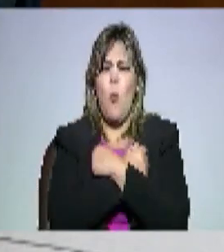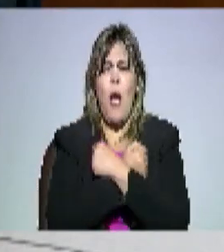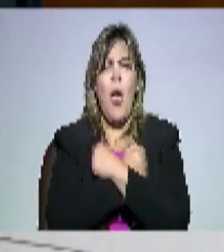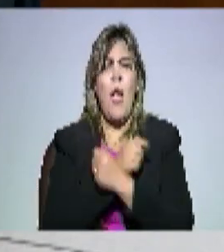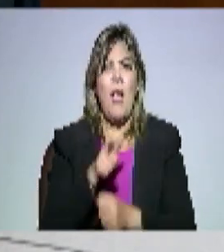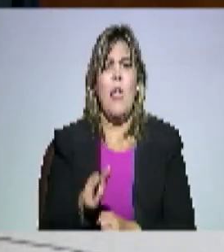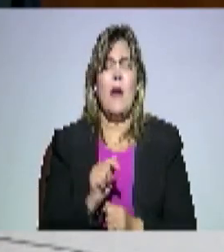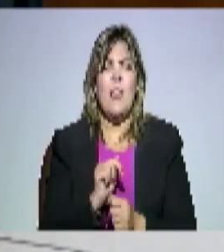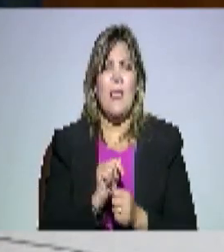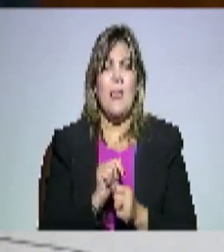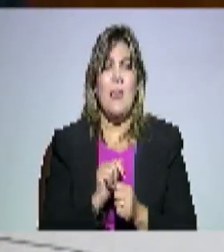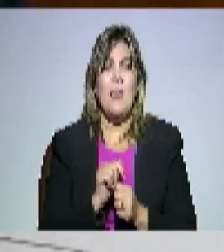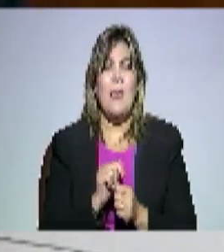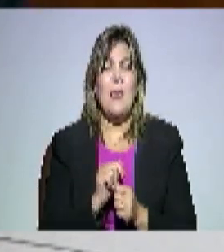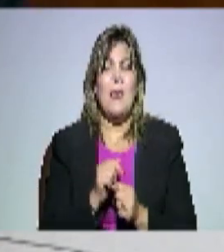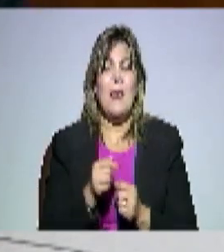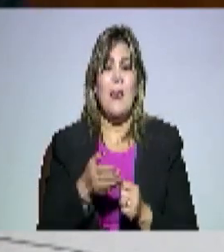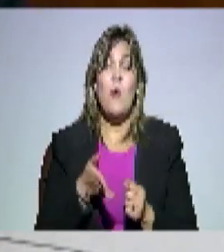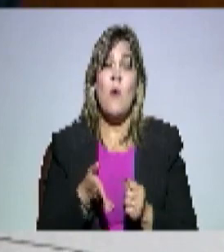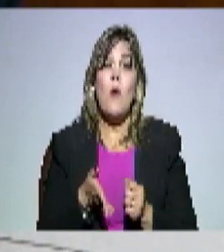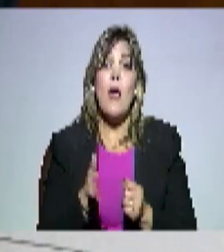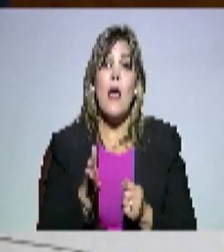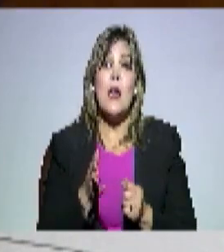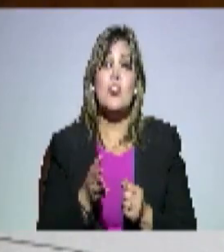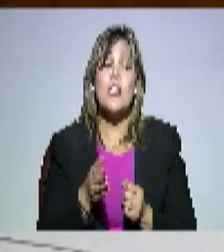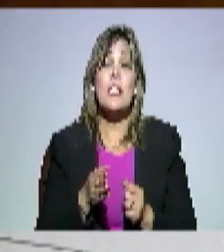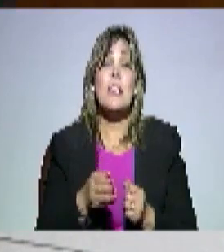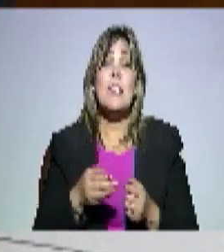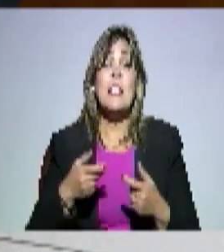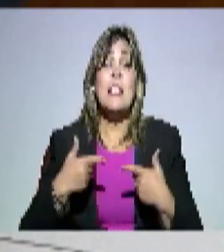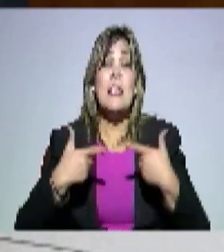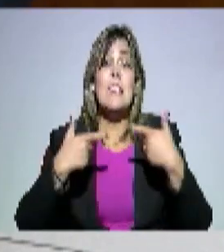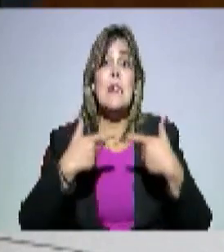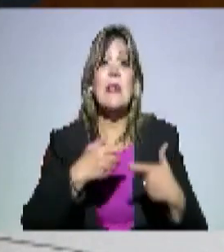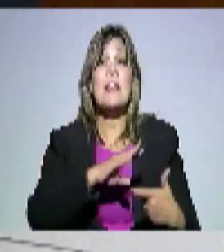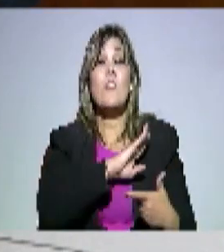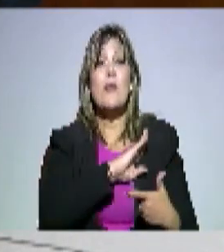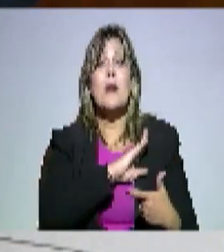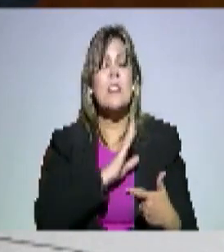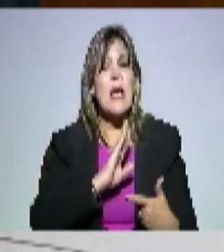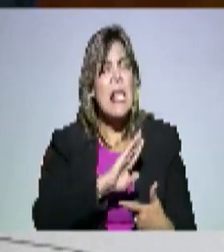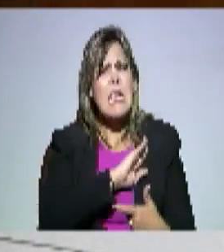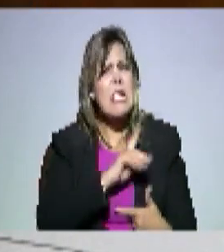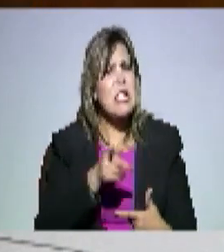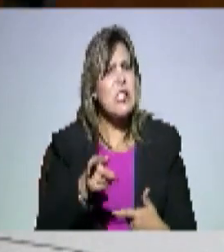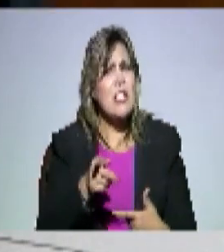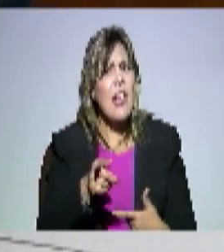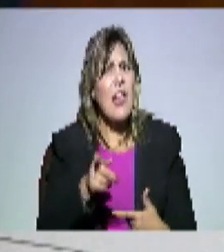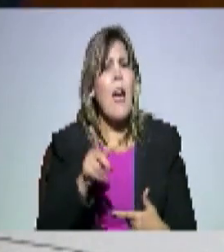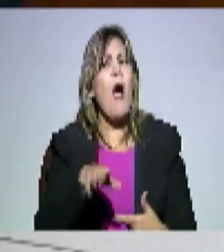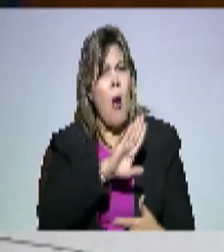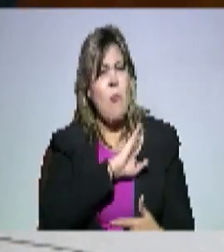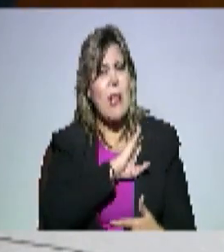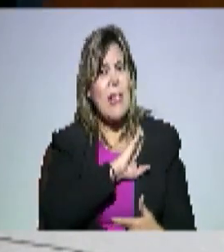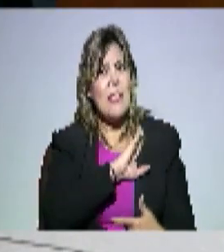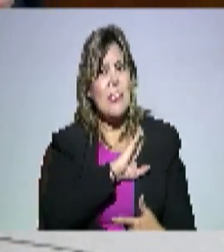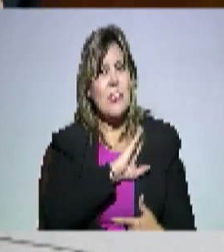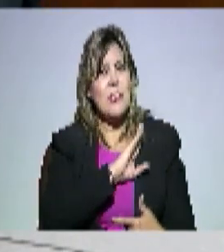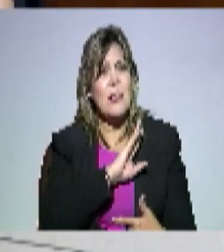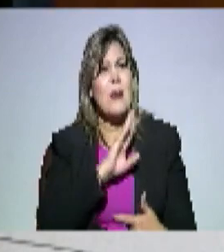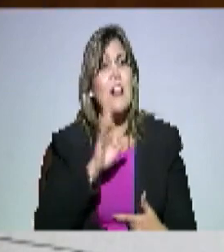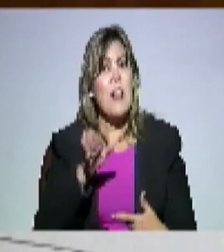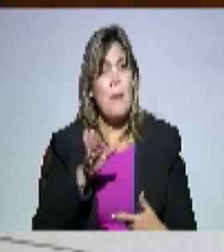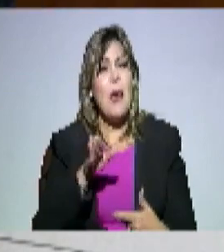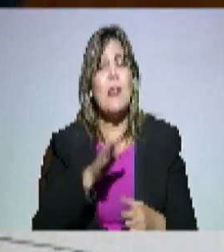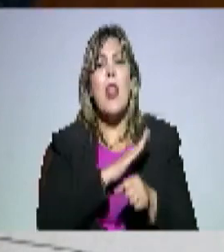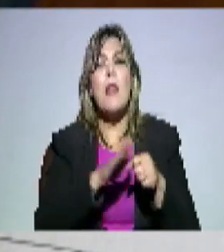باكل لهذا الجيش انتم عارفين مين الجيش اللي معدي او الكتيبه المعديه قدامكم اض من الجيش بتاع الامبراطور